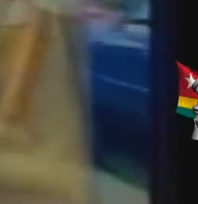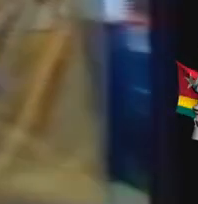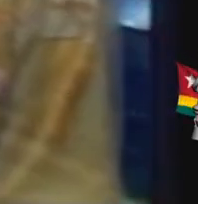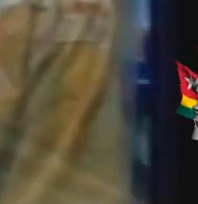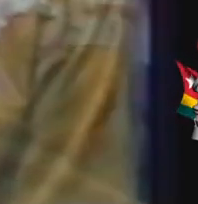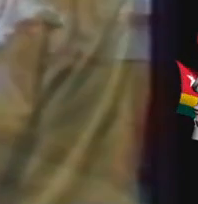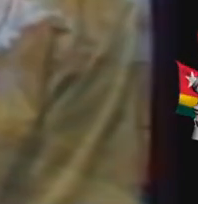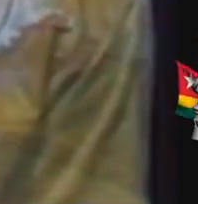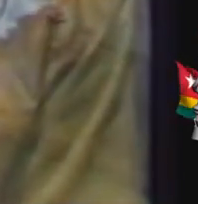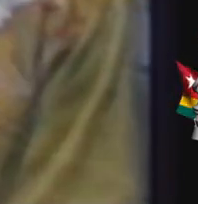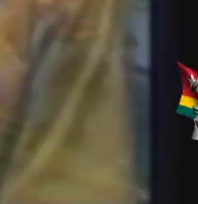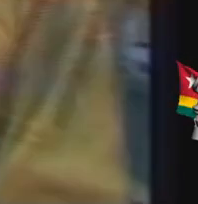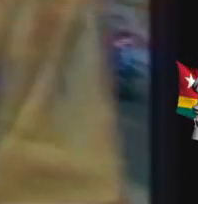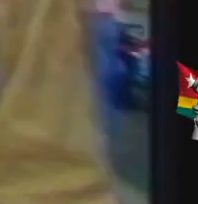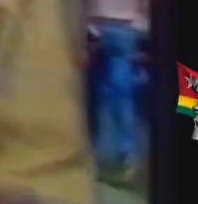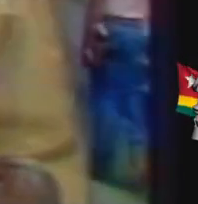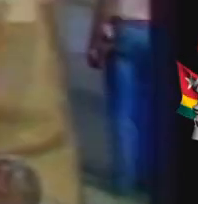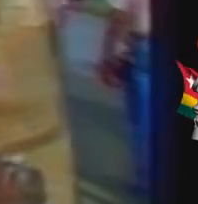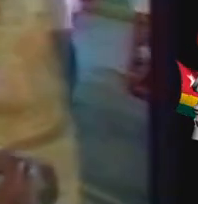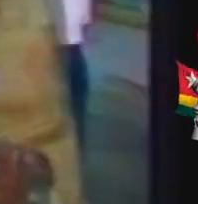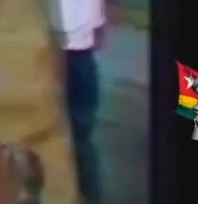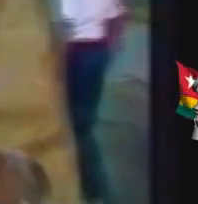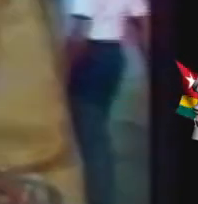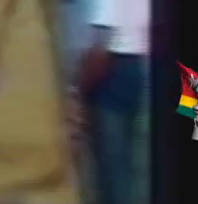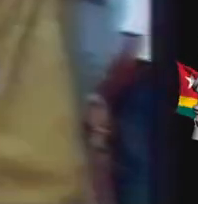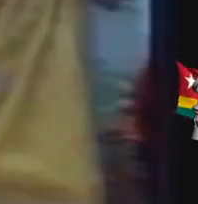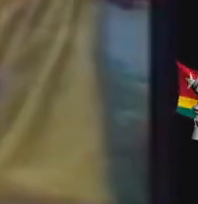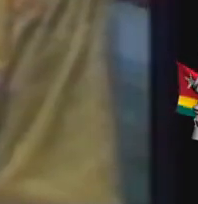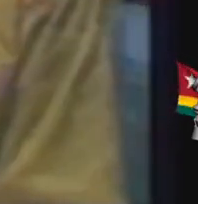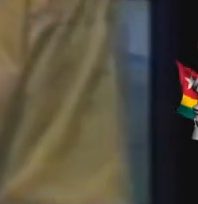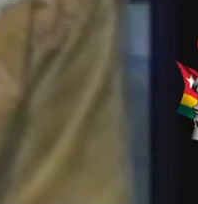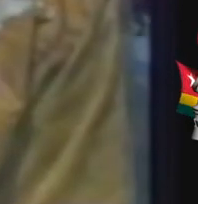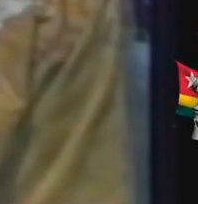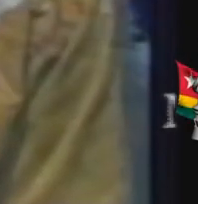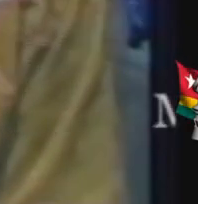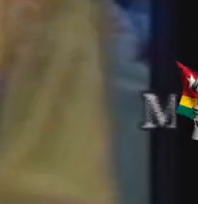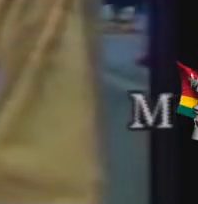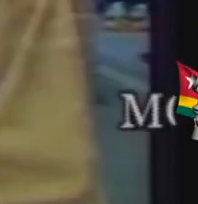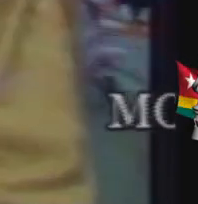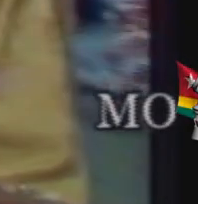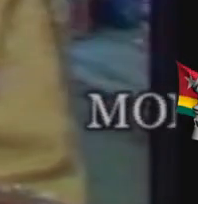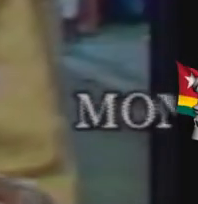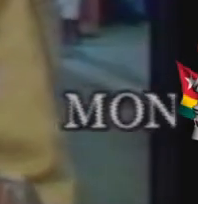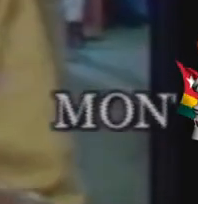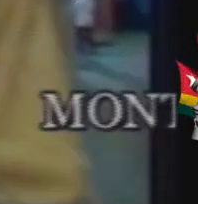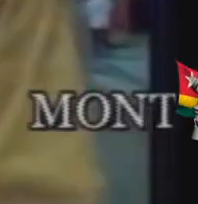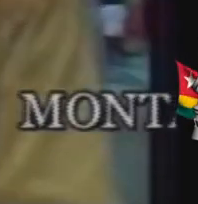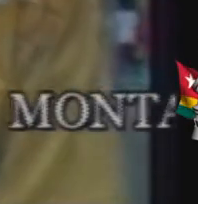Le 27 avril, j'admire toutes les couleurs de mon pays.